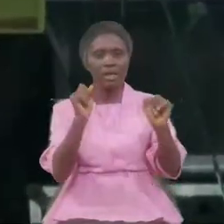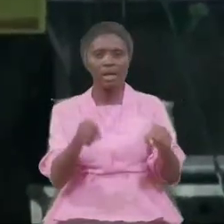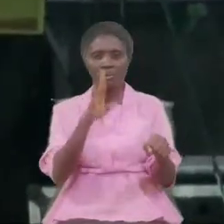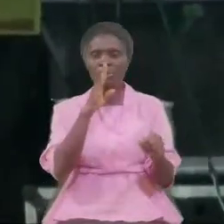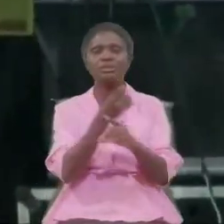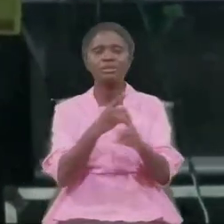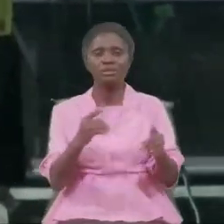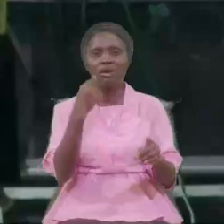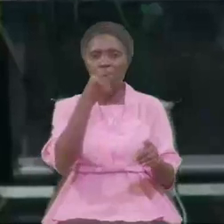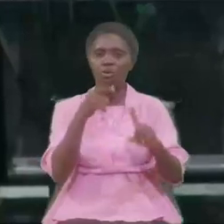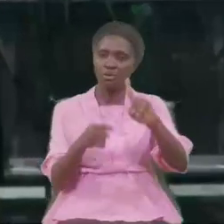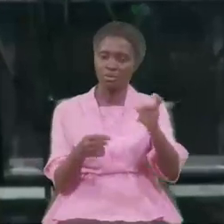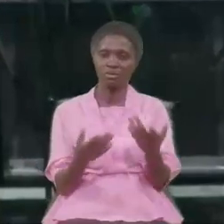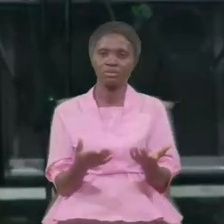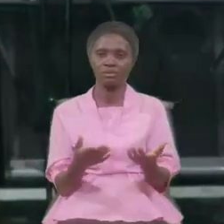délivré?